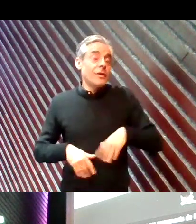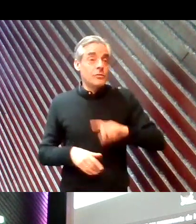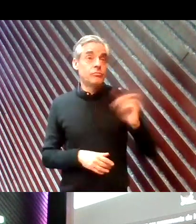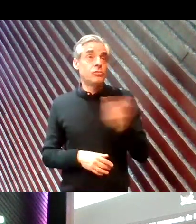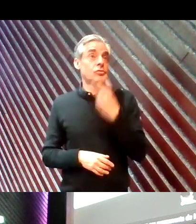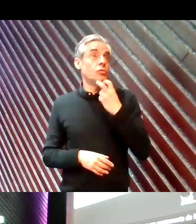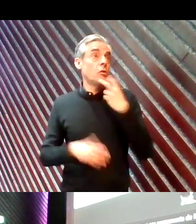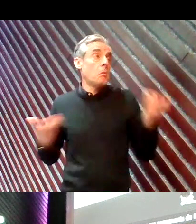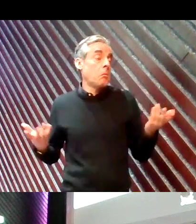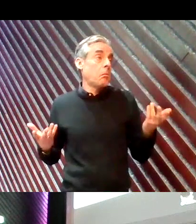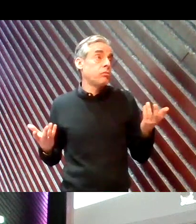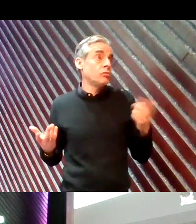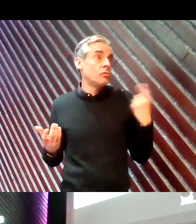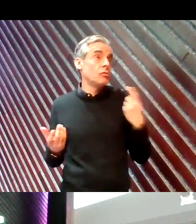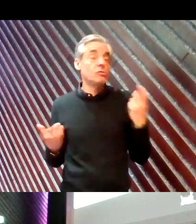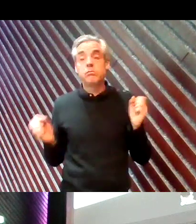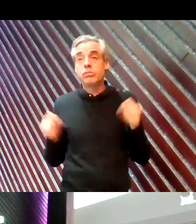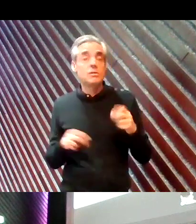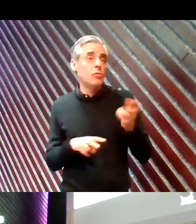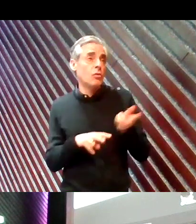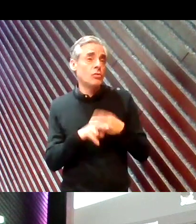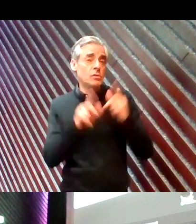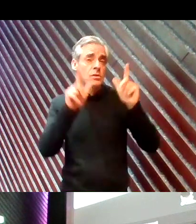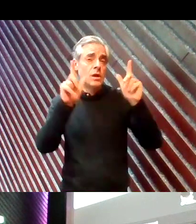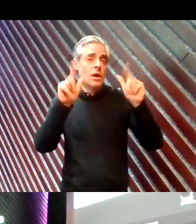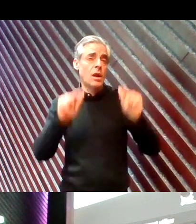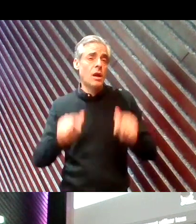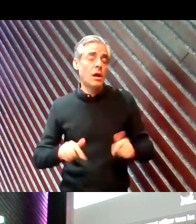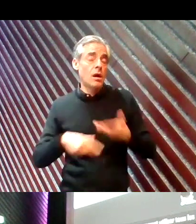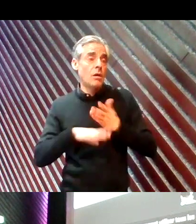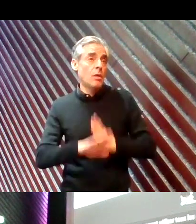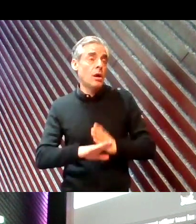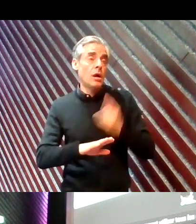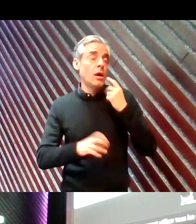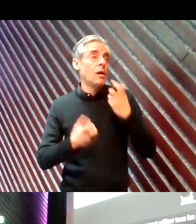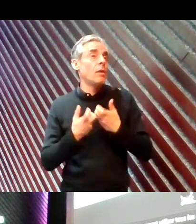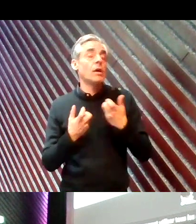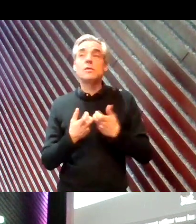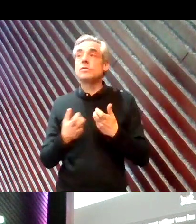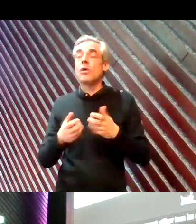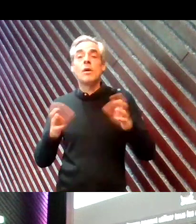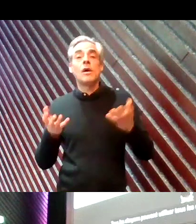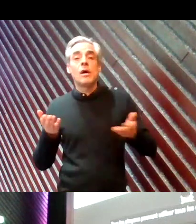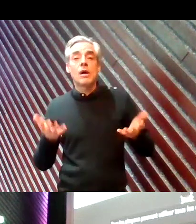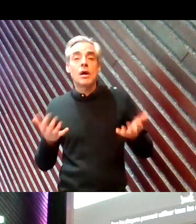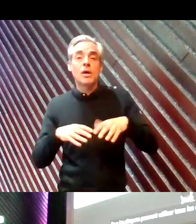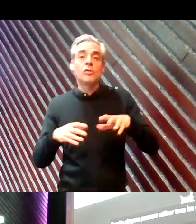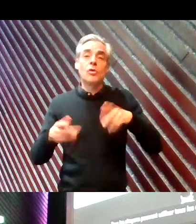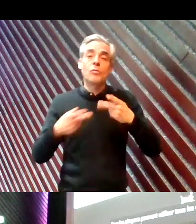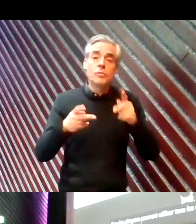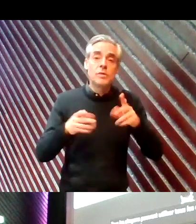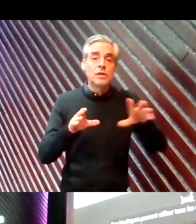les citoyens d'utiliser tous les outils à leur disposition, c la participation en union publique, surtout les réseaux